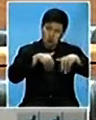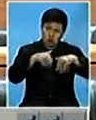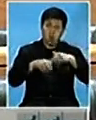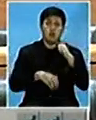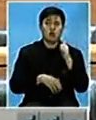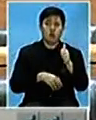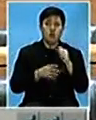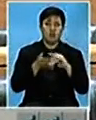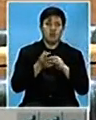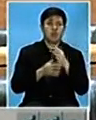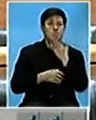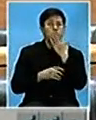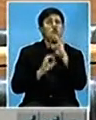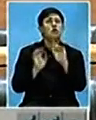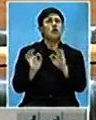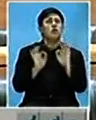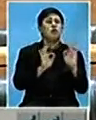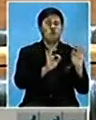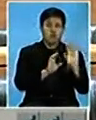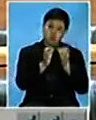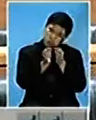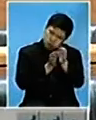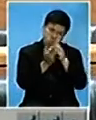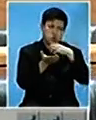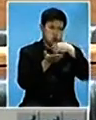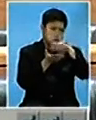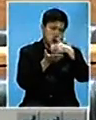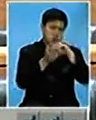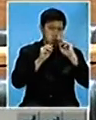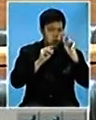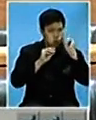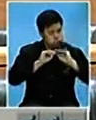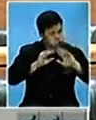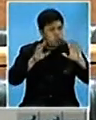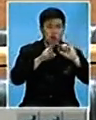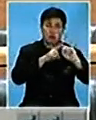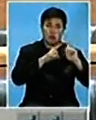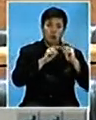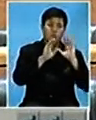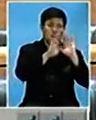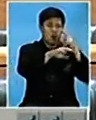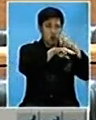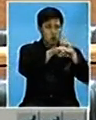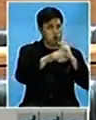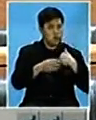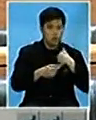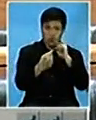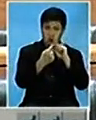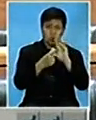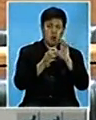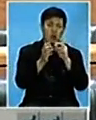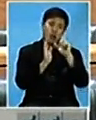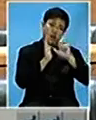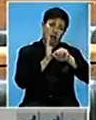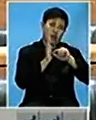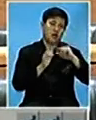เพิกเฉยอย่าเมินเฉยครับการชี้แจงต่อสื่อต่างๆในความเห็นของผมที่อยากกราบเรียนผ่านท่านประธานตรงไปตรงมากับทางเลขาธิการศา